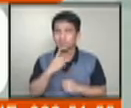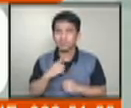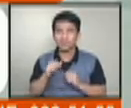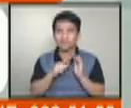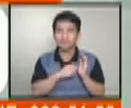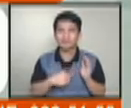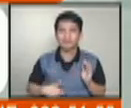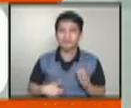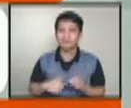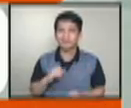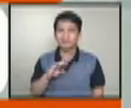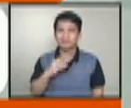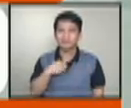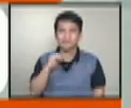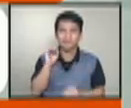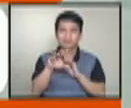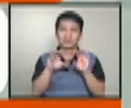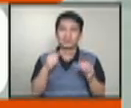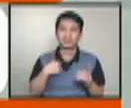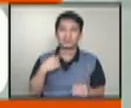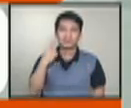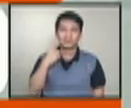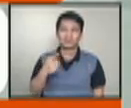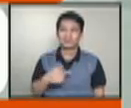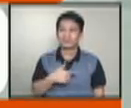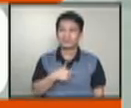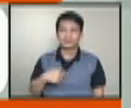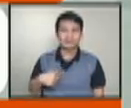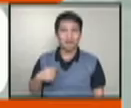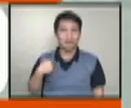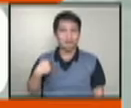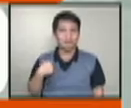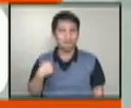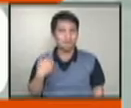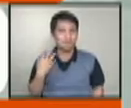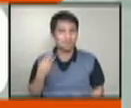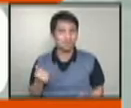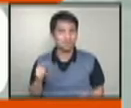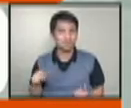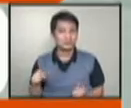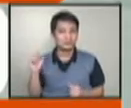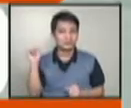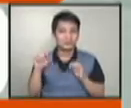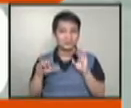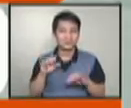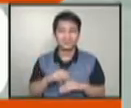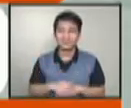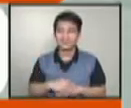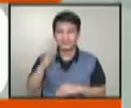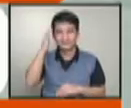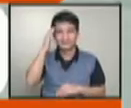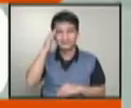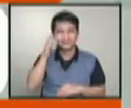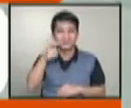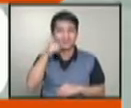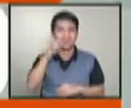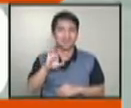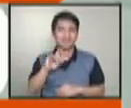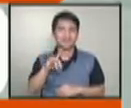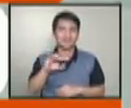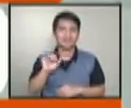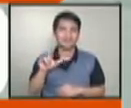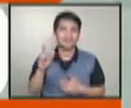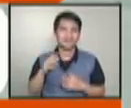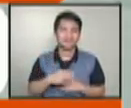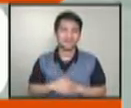ambassador na tatawag or magpo-post sabihin, ako ang dahilan kaya nawala na yung problema dyan sa batuhan. Alam mo na, marami ambassador. Hindi